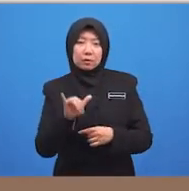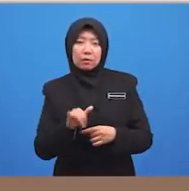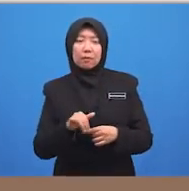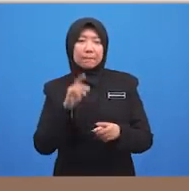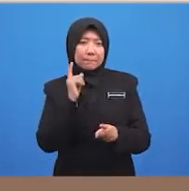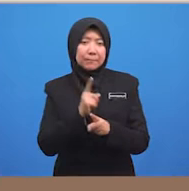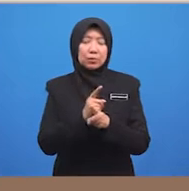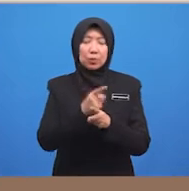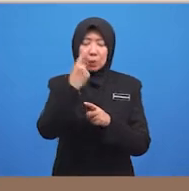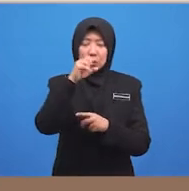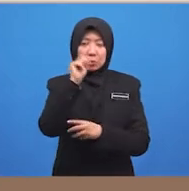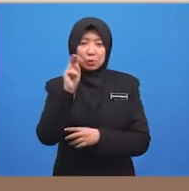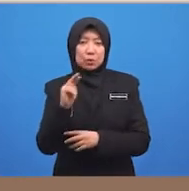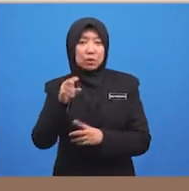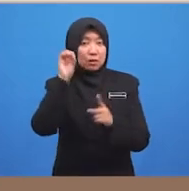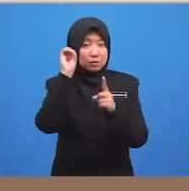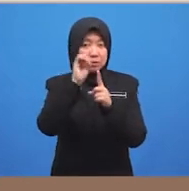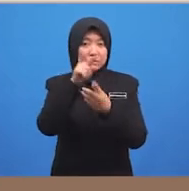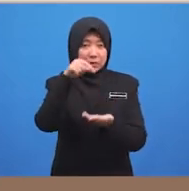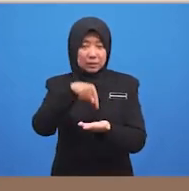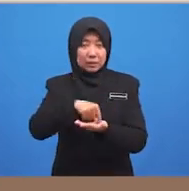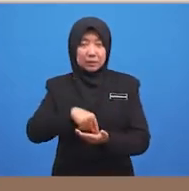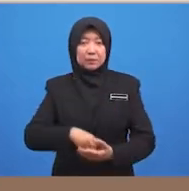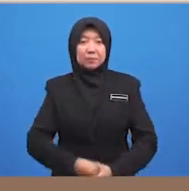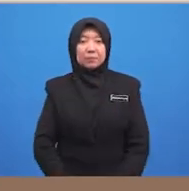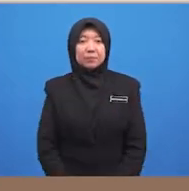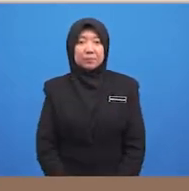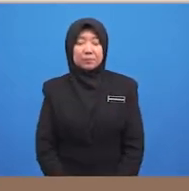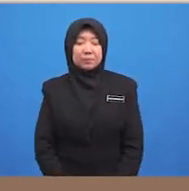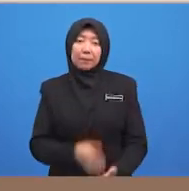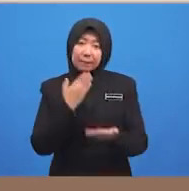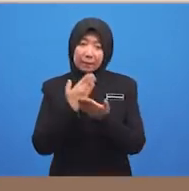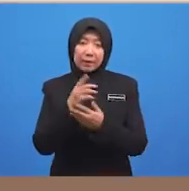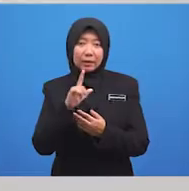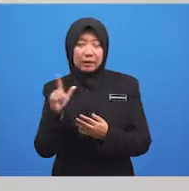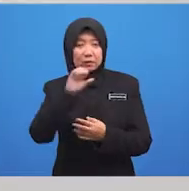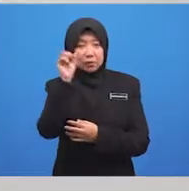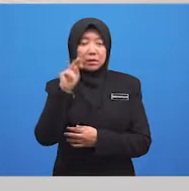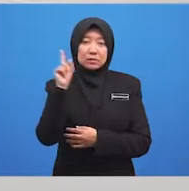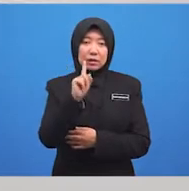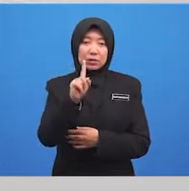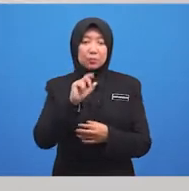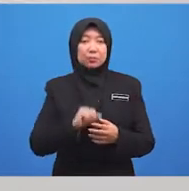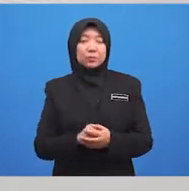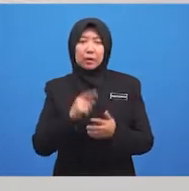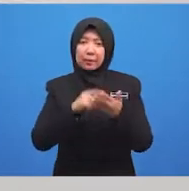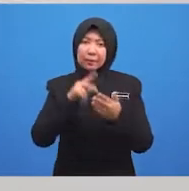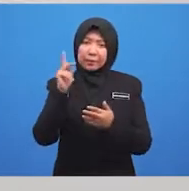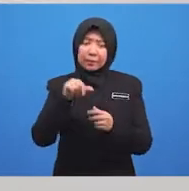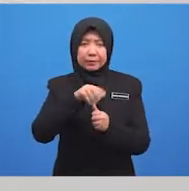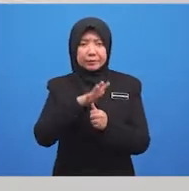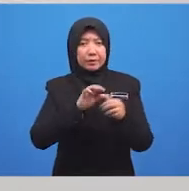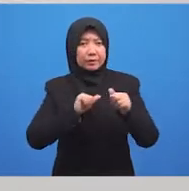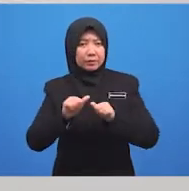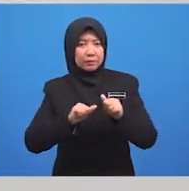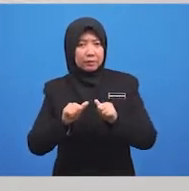tepat untuk soalan objektif ini. Baiklah. Soalan 1. Apakah kesan